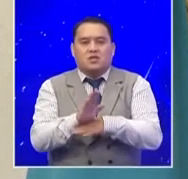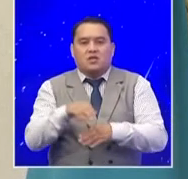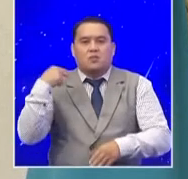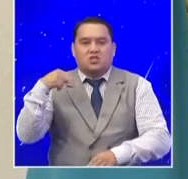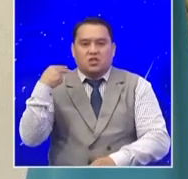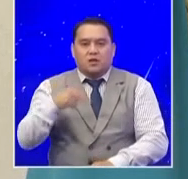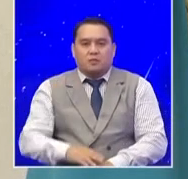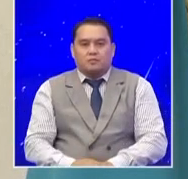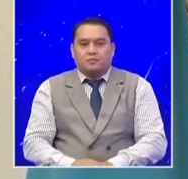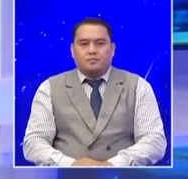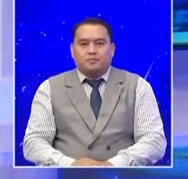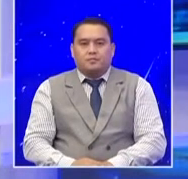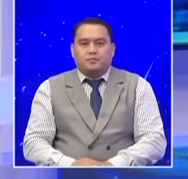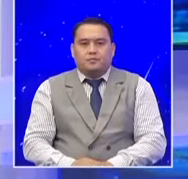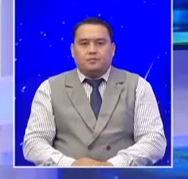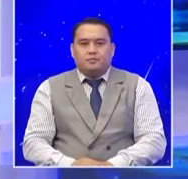президента.